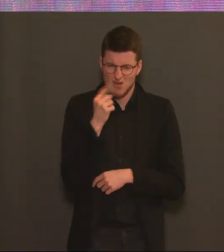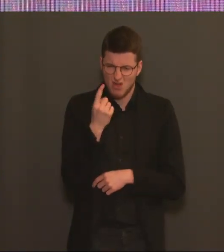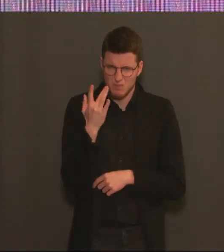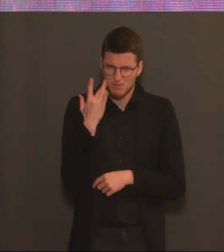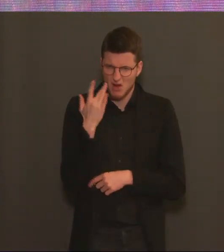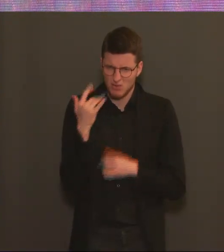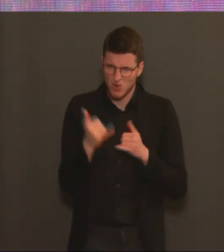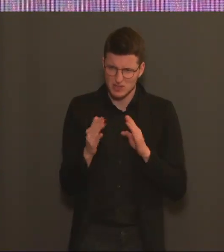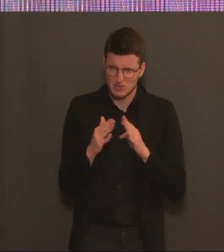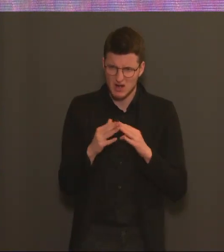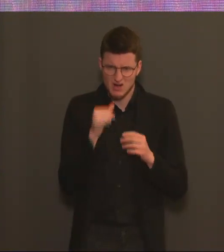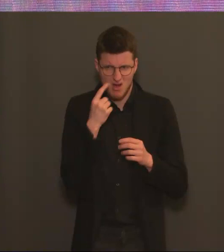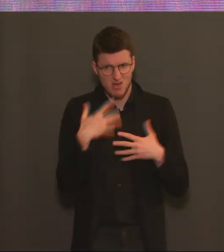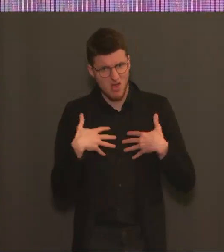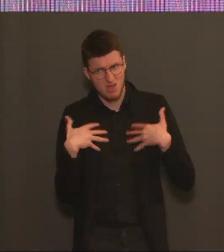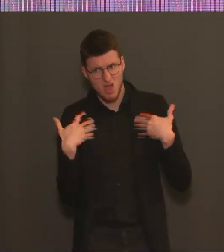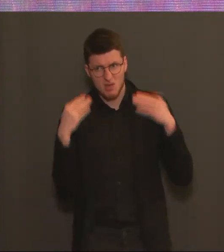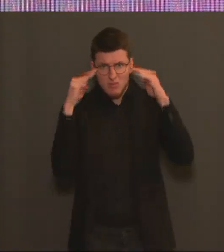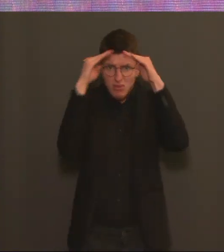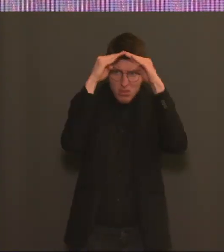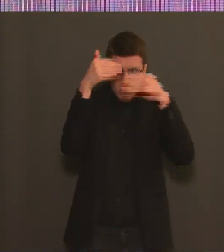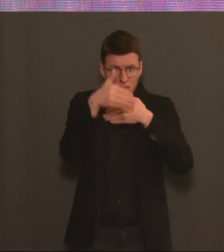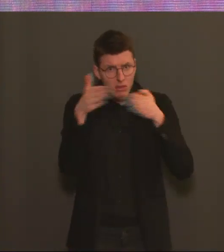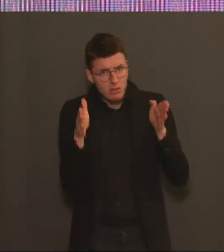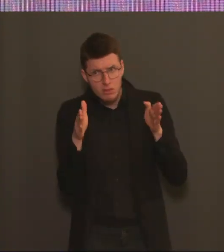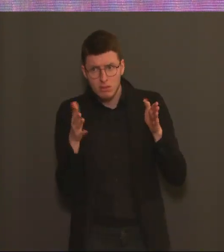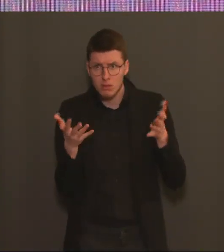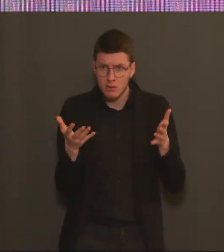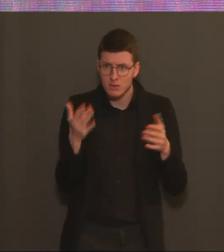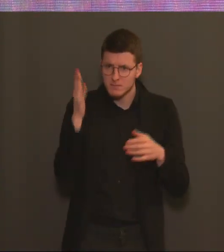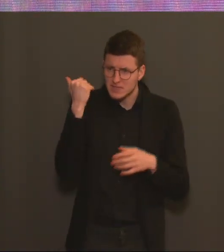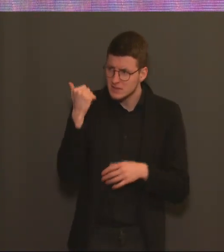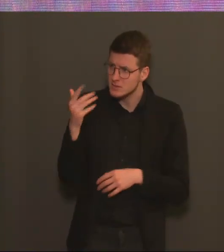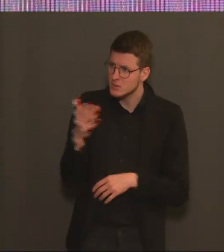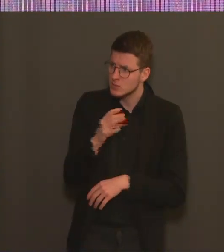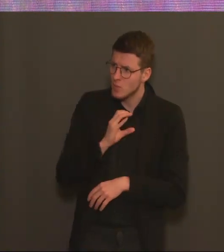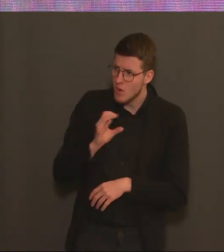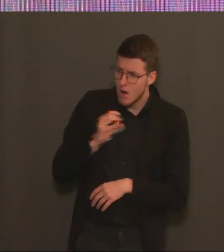altijd aangenaam om vol te houden. We missen allemaal onze collega's.